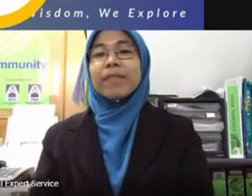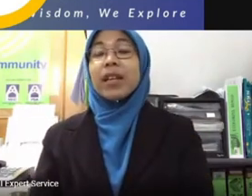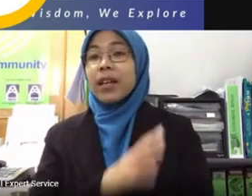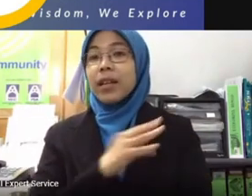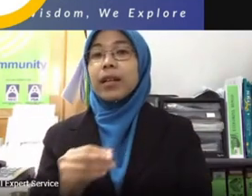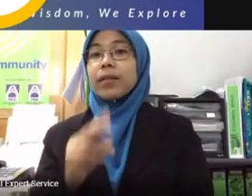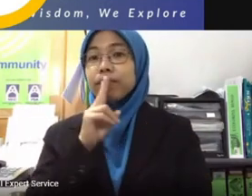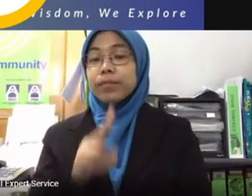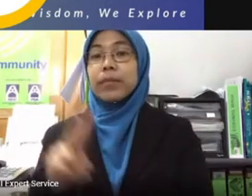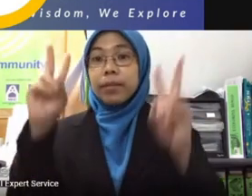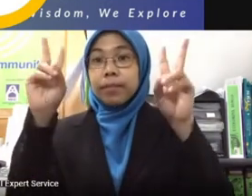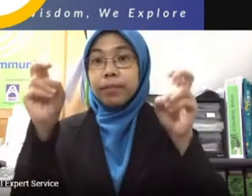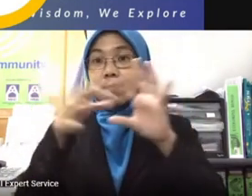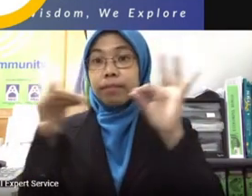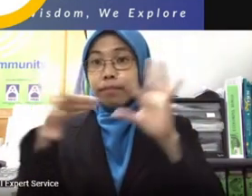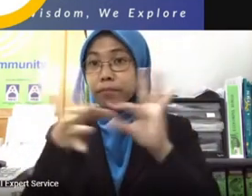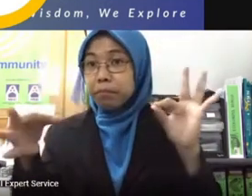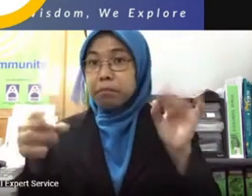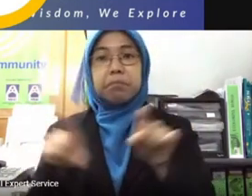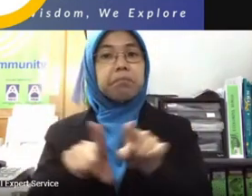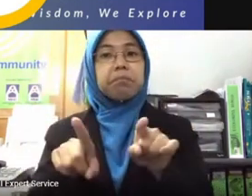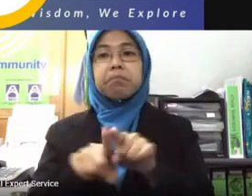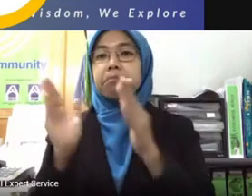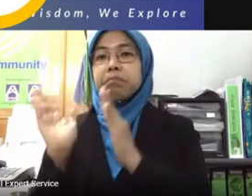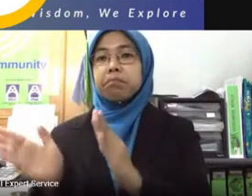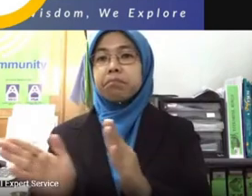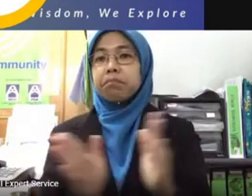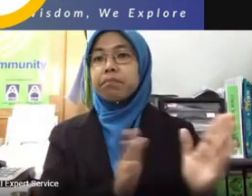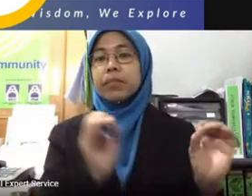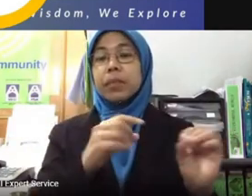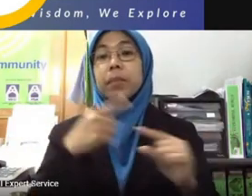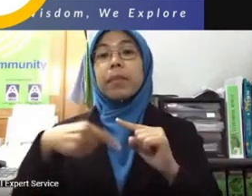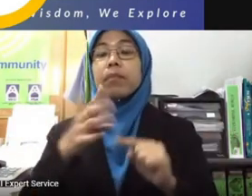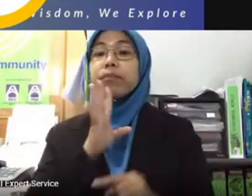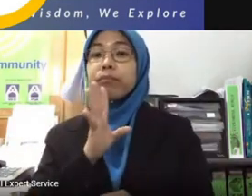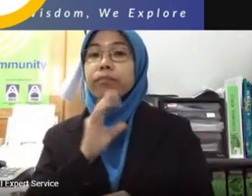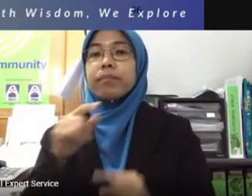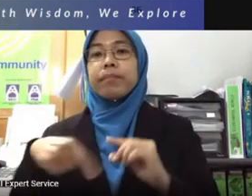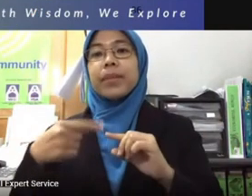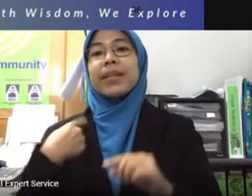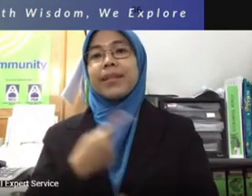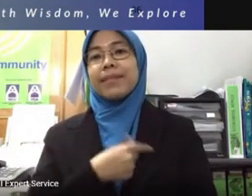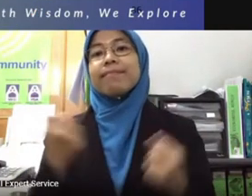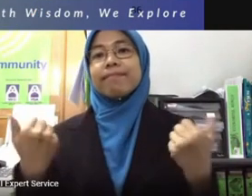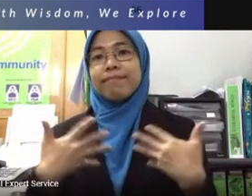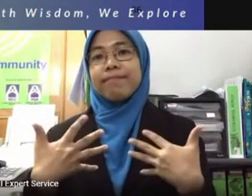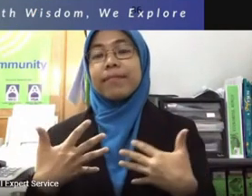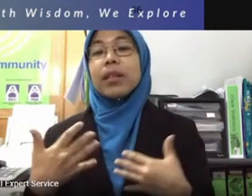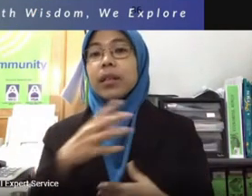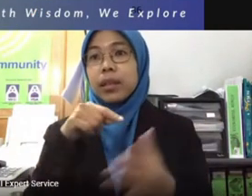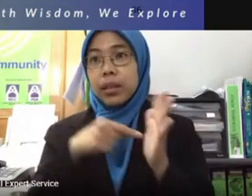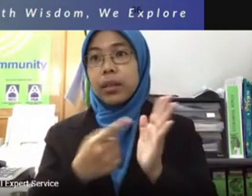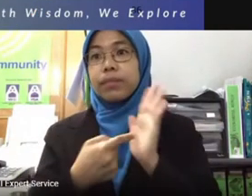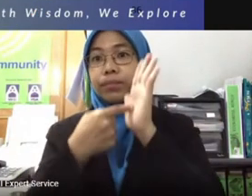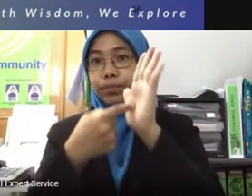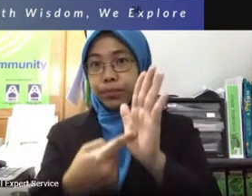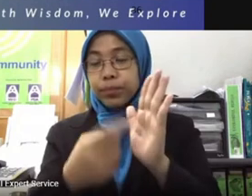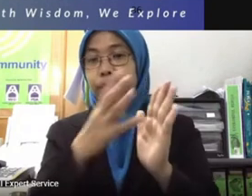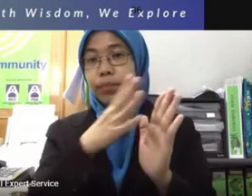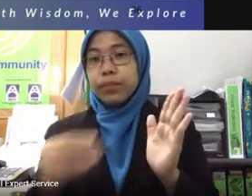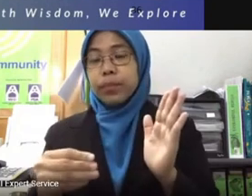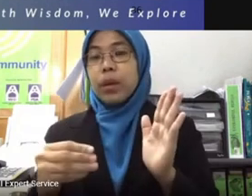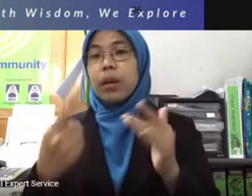ayat pun akan jadi tidak tersusun bila kita nak bercakap apabila kita takut . Alright, ini tanda ataupun kesan-kesan orang